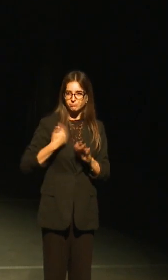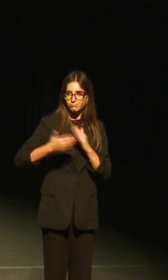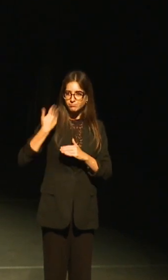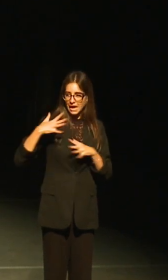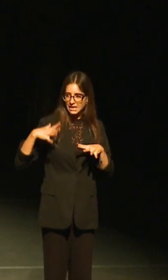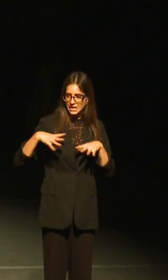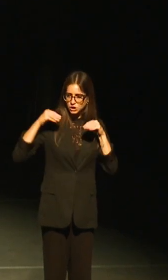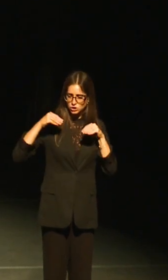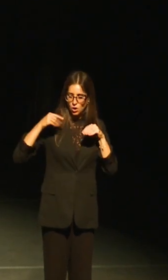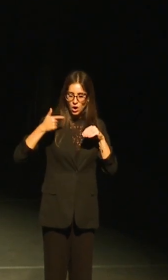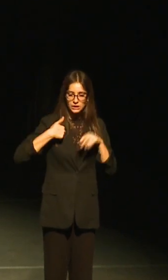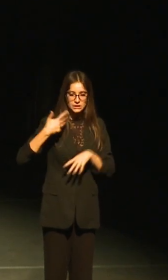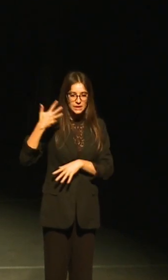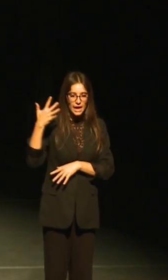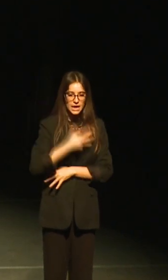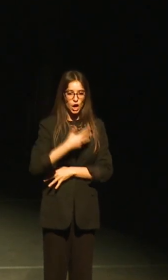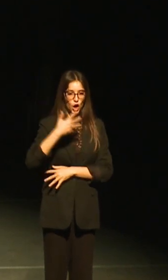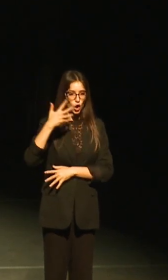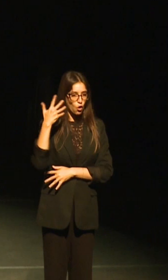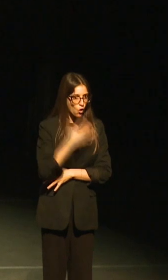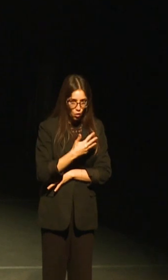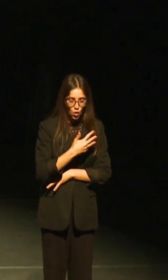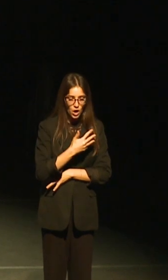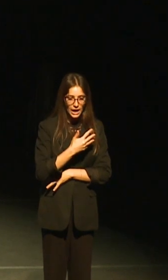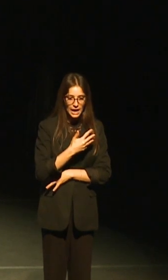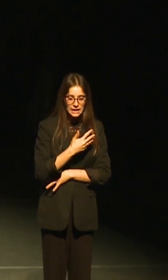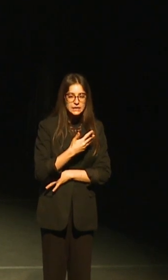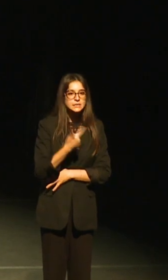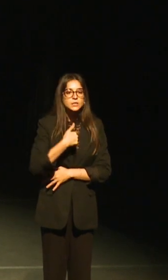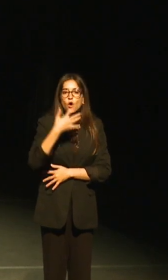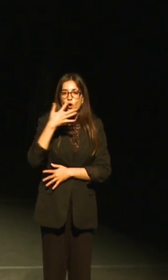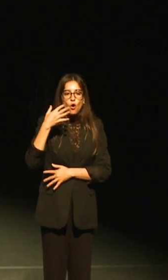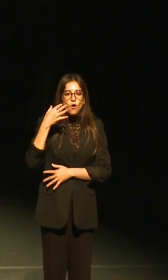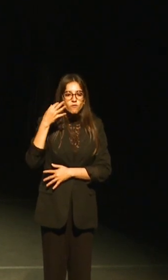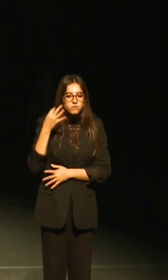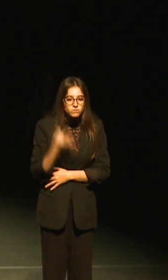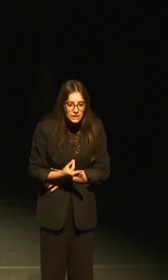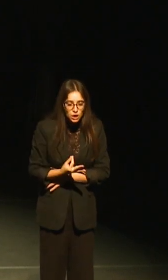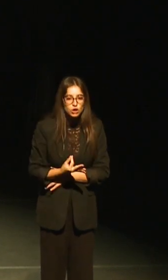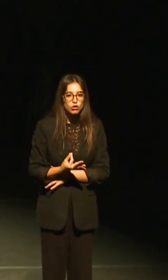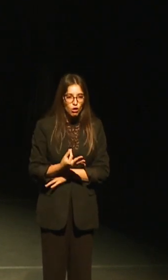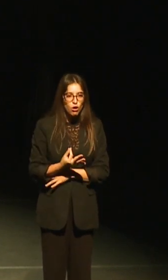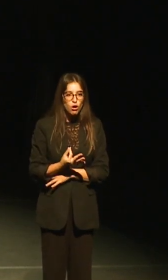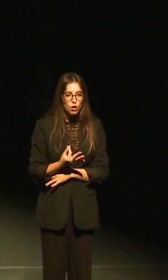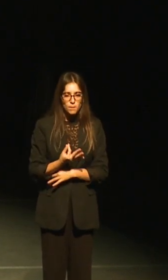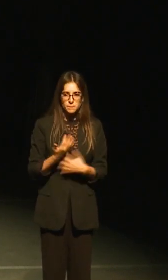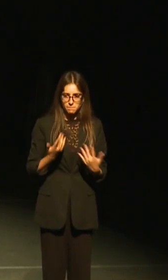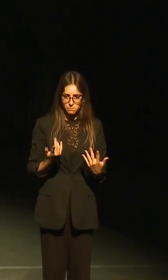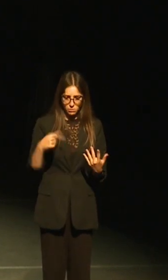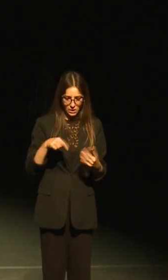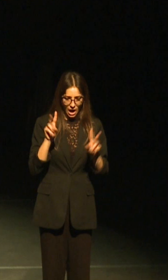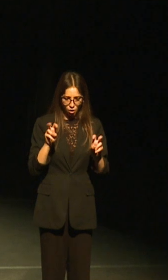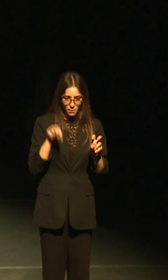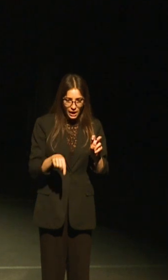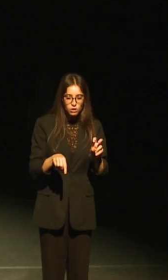clamoroso cioè io ero convinto che questa associazione esattoriale perché questo stiamo di questo stiamo parlando qui